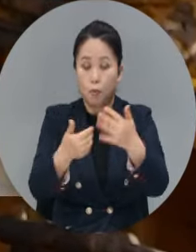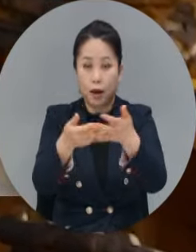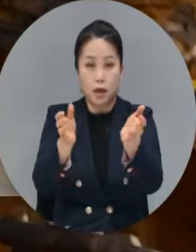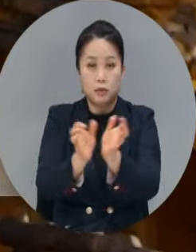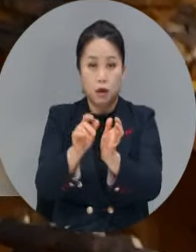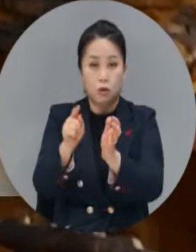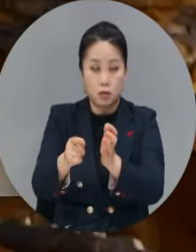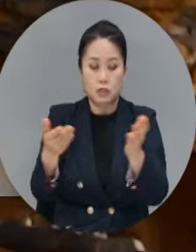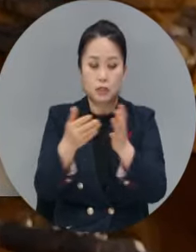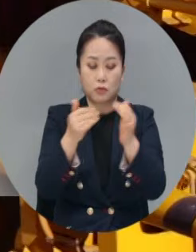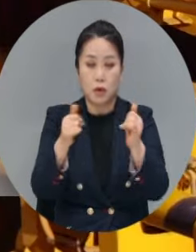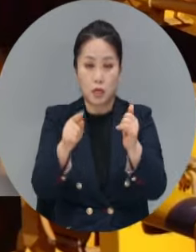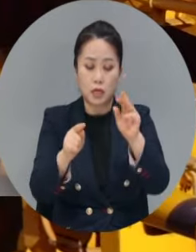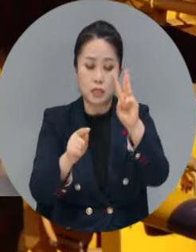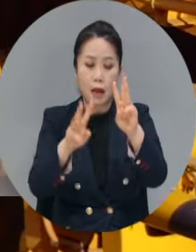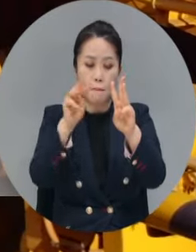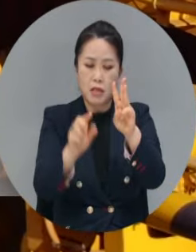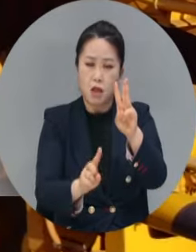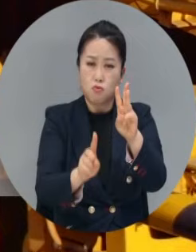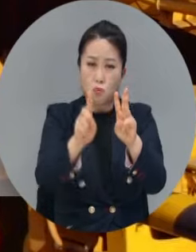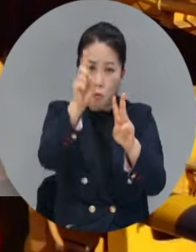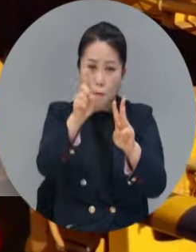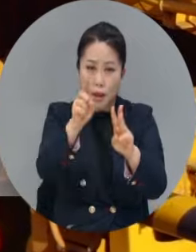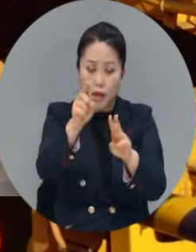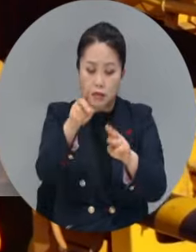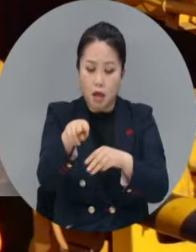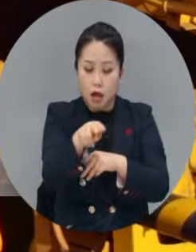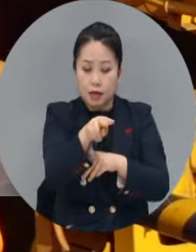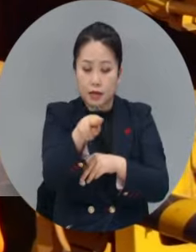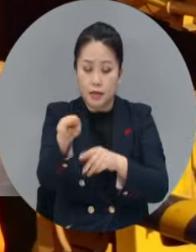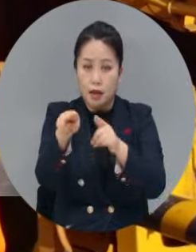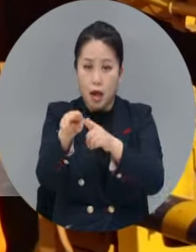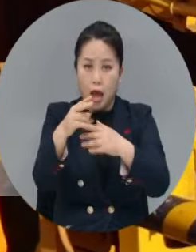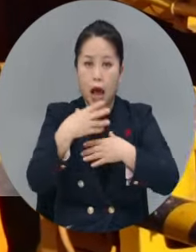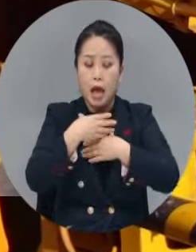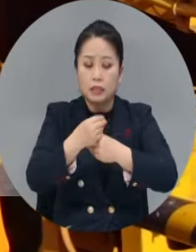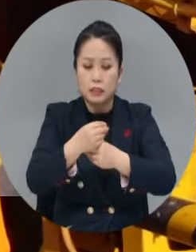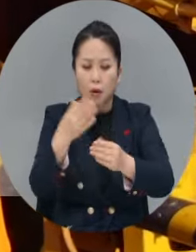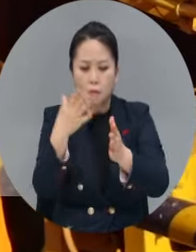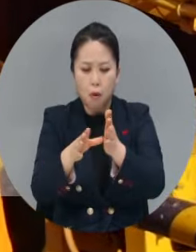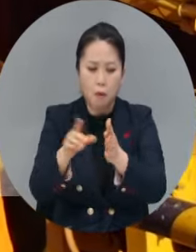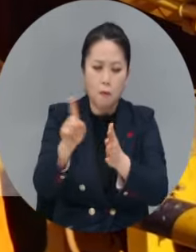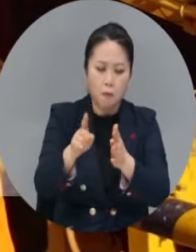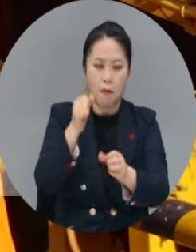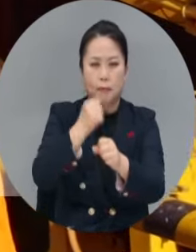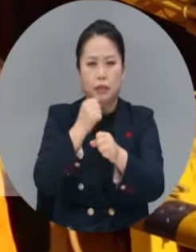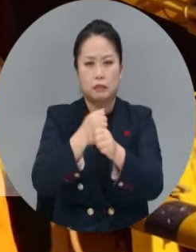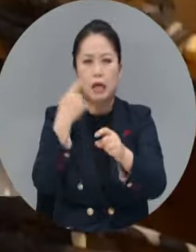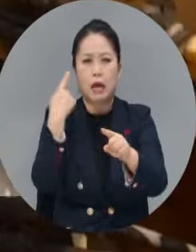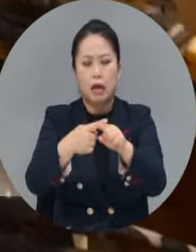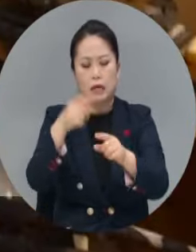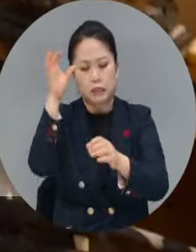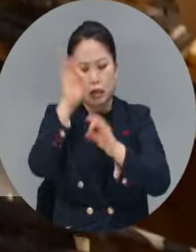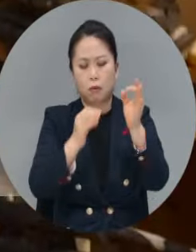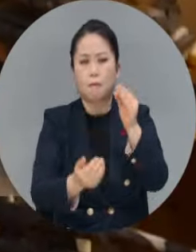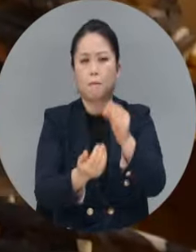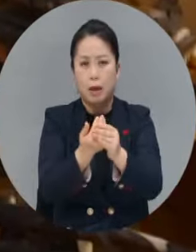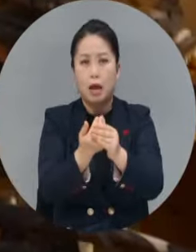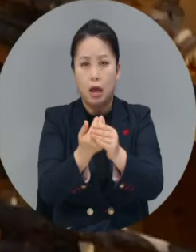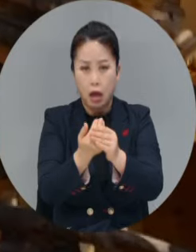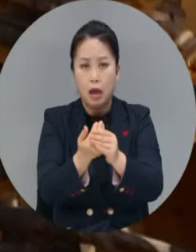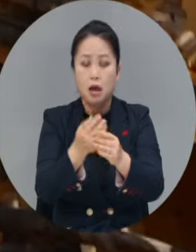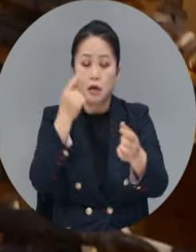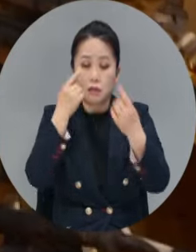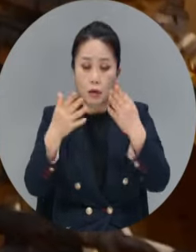작업자들이 3M 높이에서 크레인에 안전 부착물 작업을 하던 중 사고가 났다는 진술 를 토대로